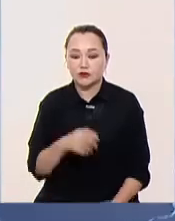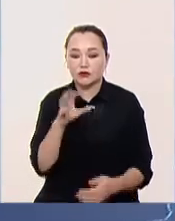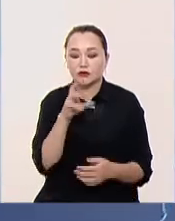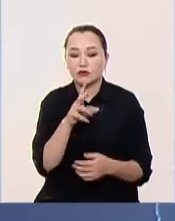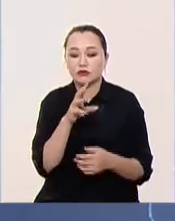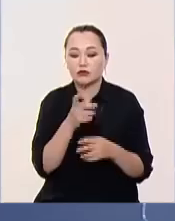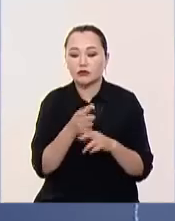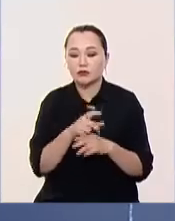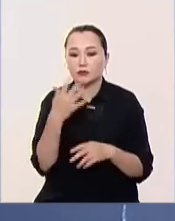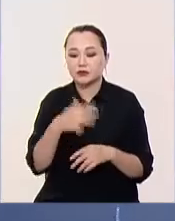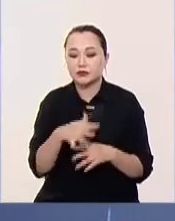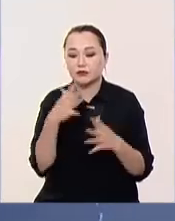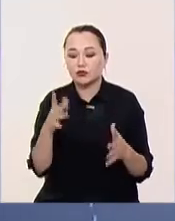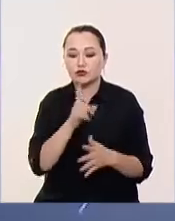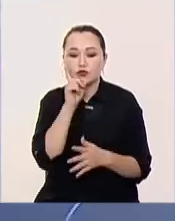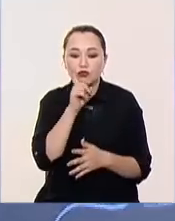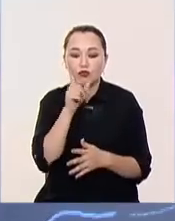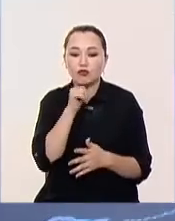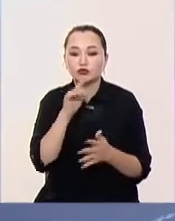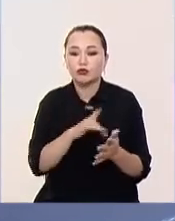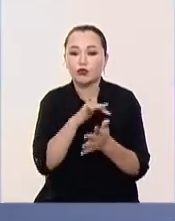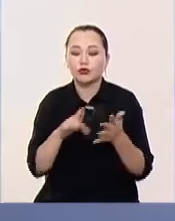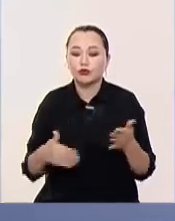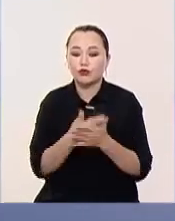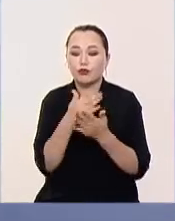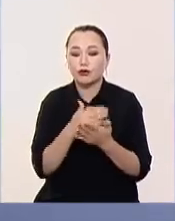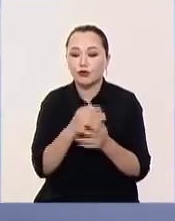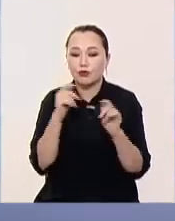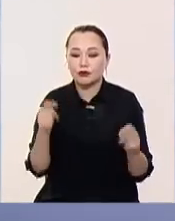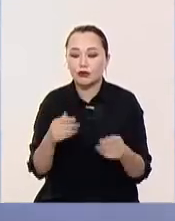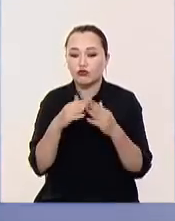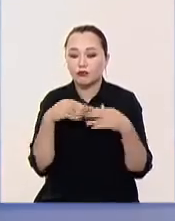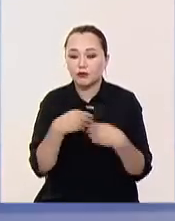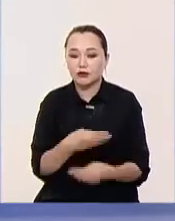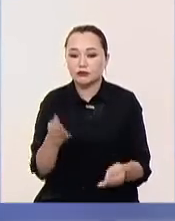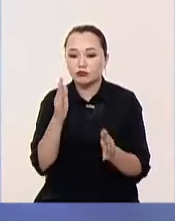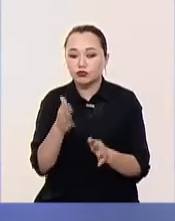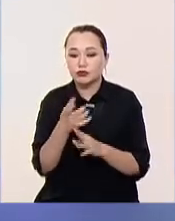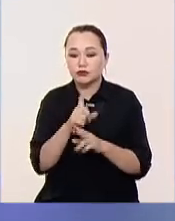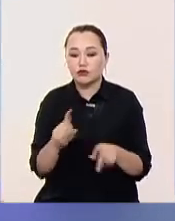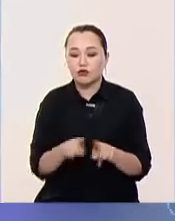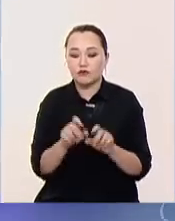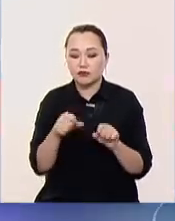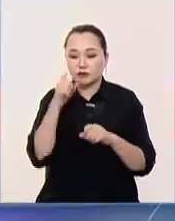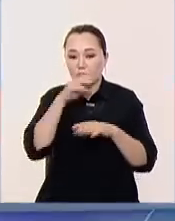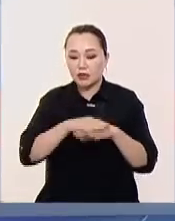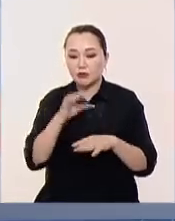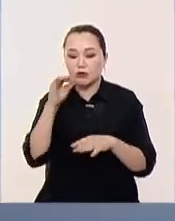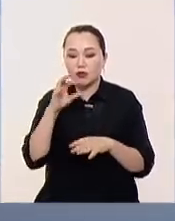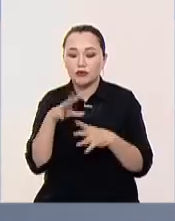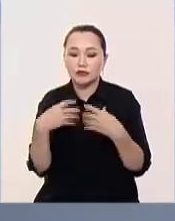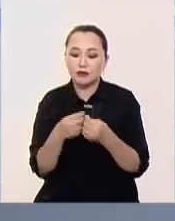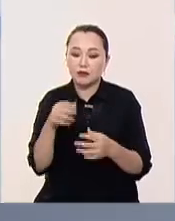Қостанайда 50-ге жуық жас отбасыға жас шаңырақ жеңілдетілген бағдарламасы арқылы баспана берілетін болды. Мұндай мүмкіндік әкімдікпен отбасы банкінің екі